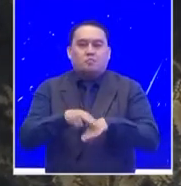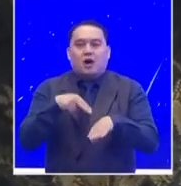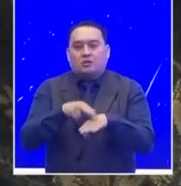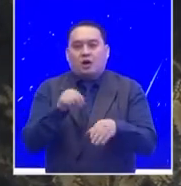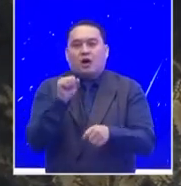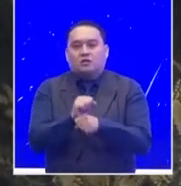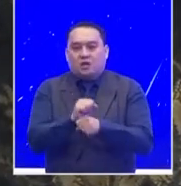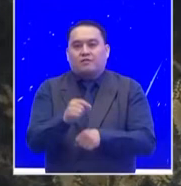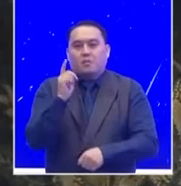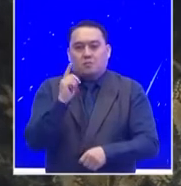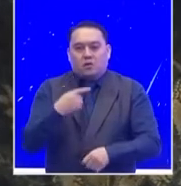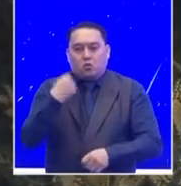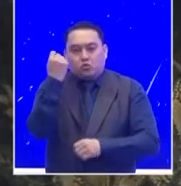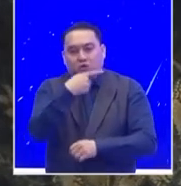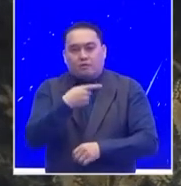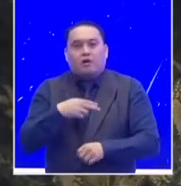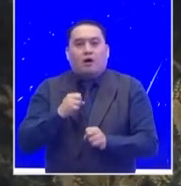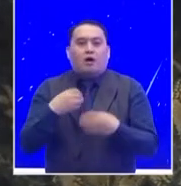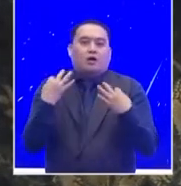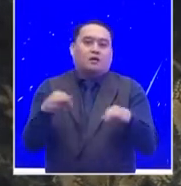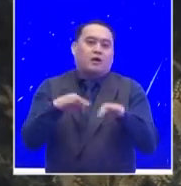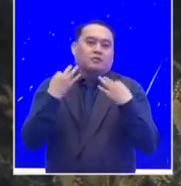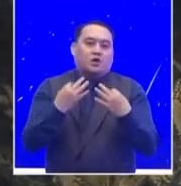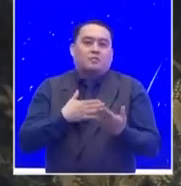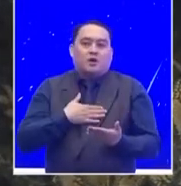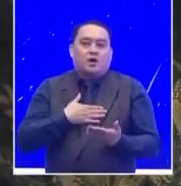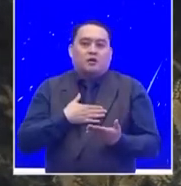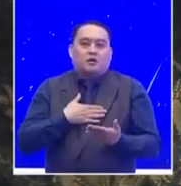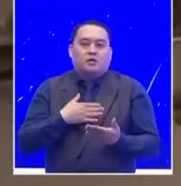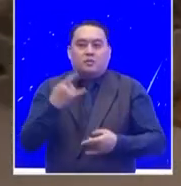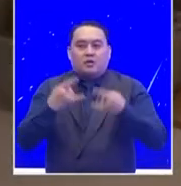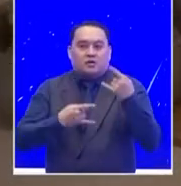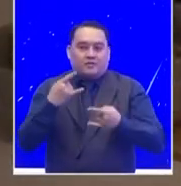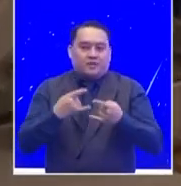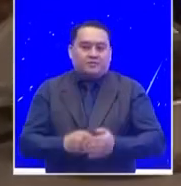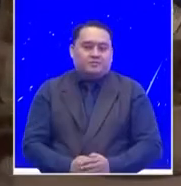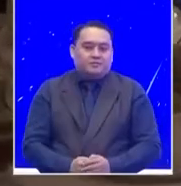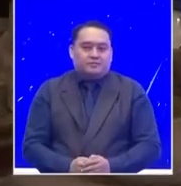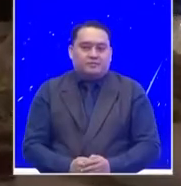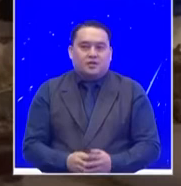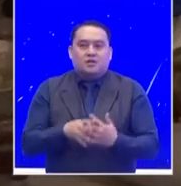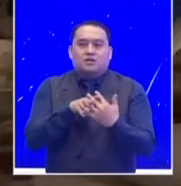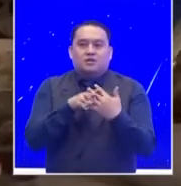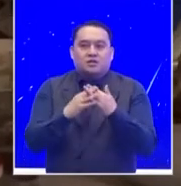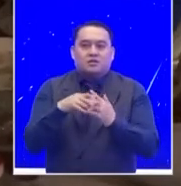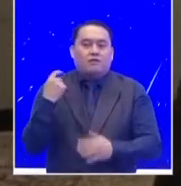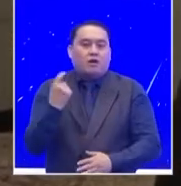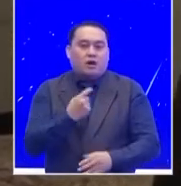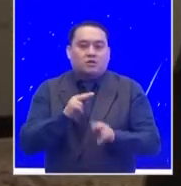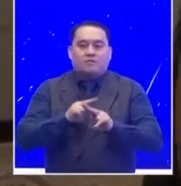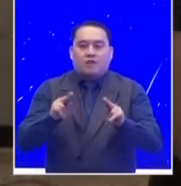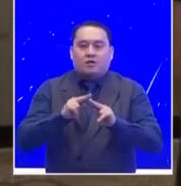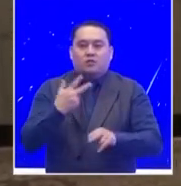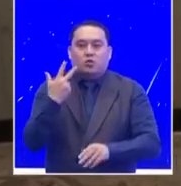полиции останавливали меня и, узнав, как зовут, отпускали меня. А теперь попал на телевидение. Абай занимается крестьянским хозяйством. Воспитывает